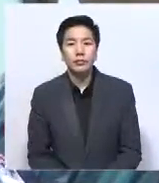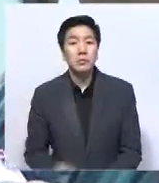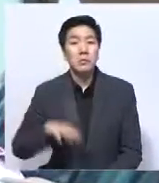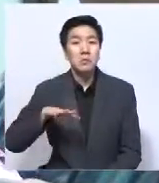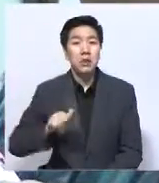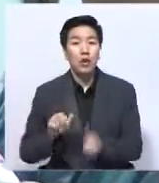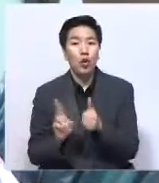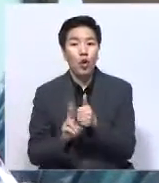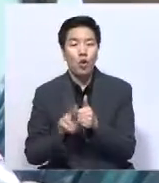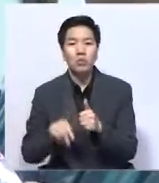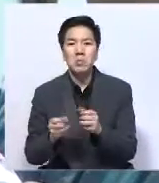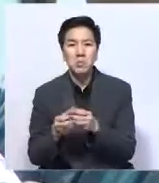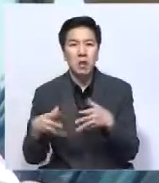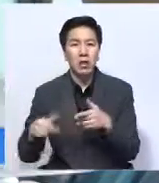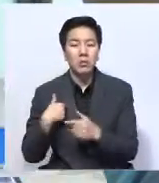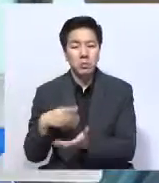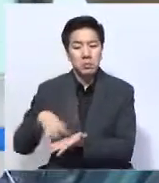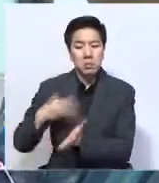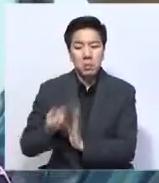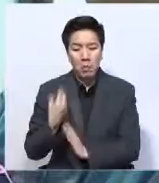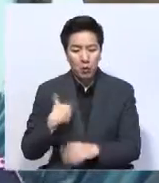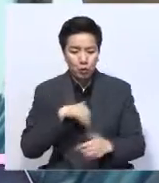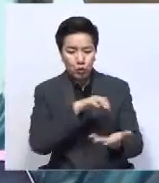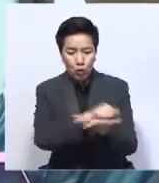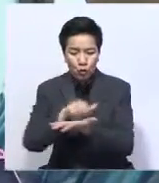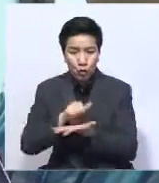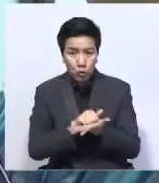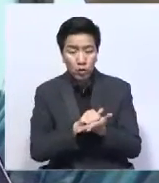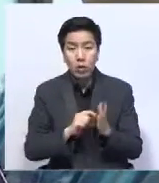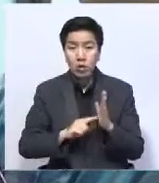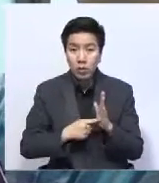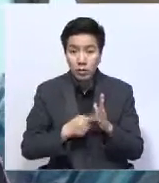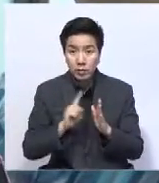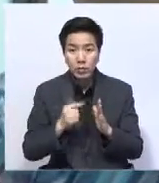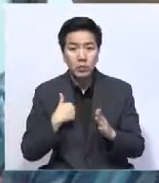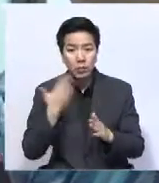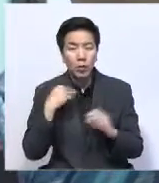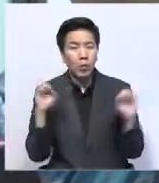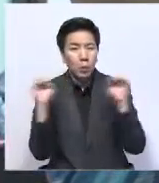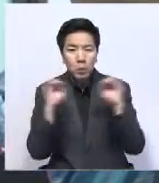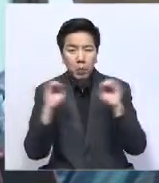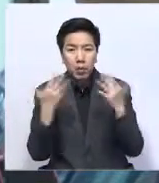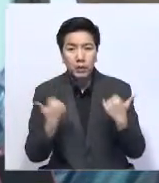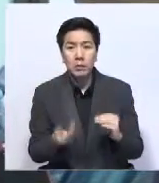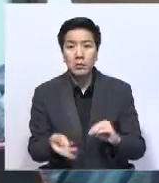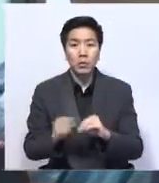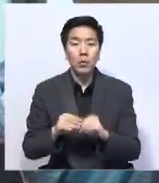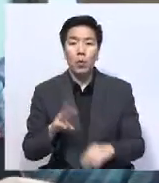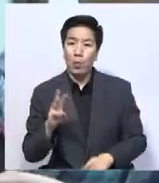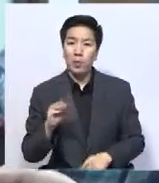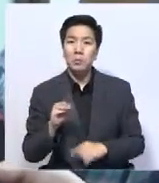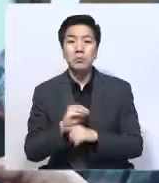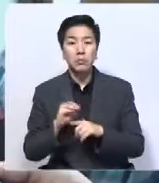จำนวนมากเลยนั้นเนี่ยรายงานเข้ามาว่ายอดจองมีตั้งแต่จากที่ไม่เคยมีเลยนี่ก็กลายเป็น 60% เป็นอย่างต่